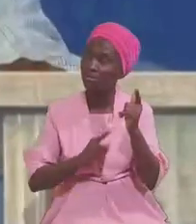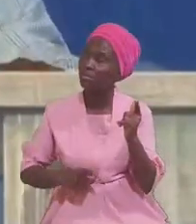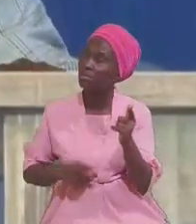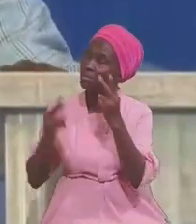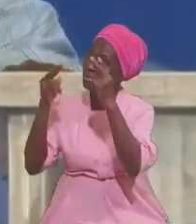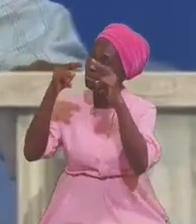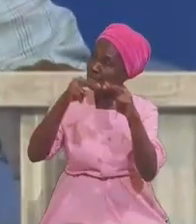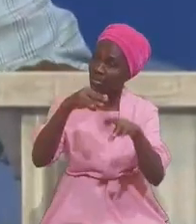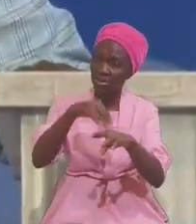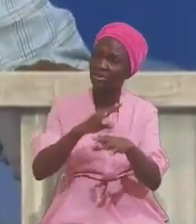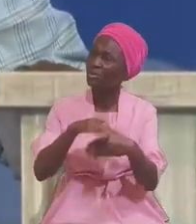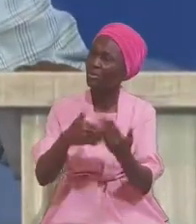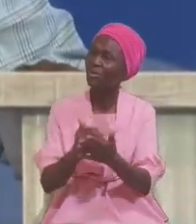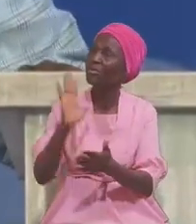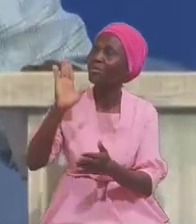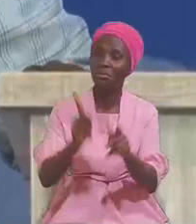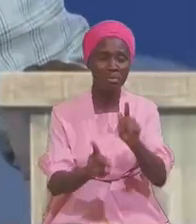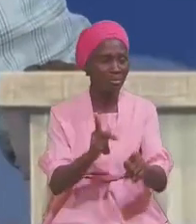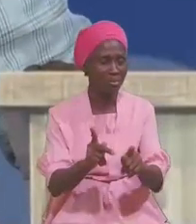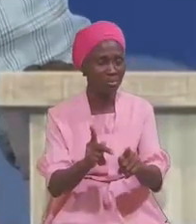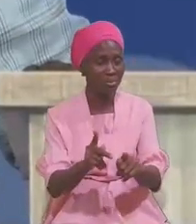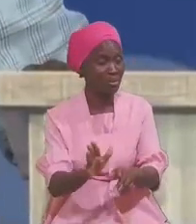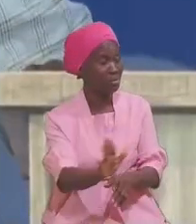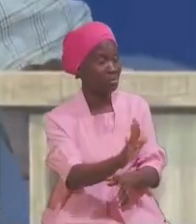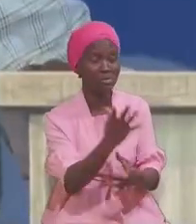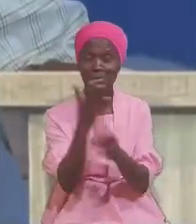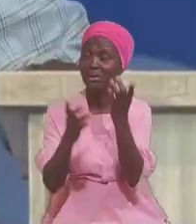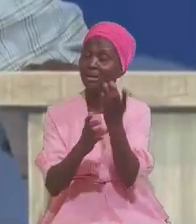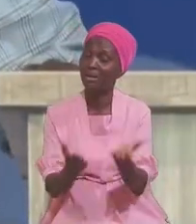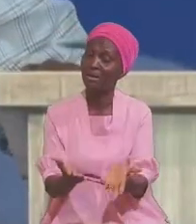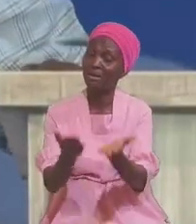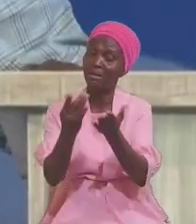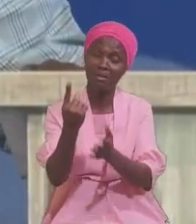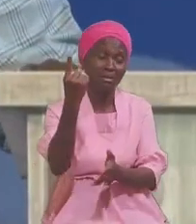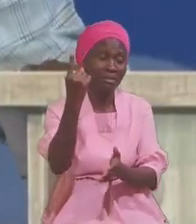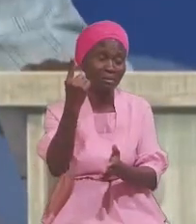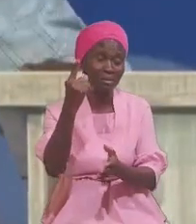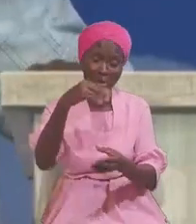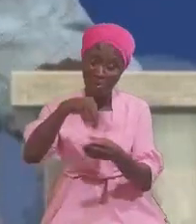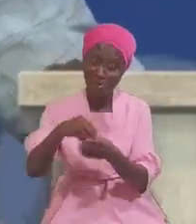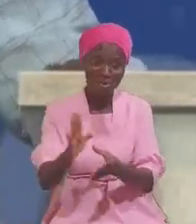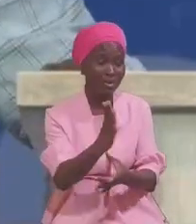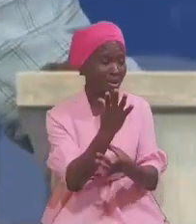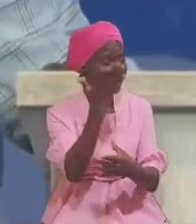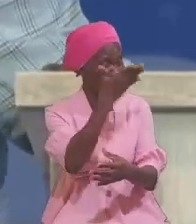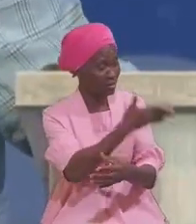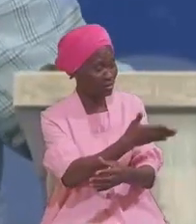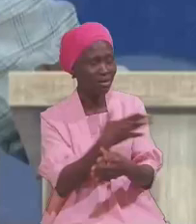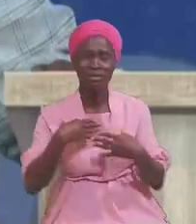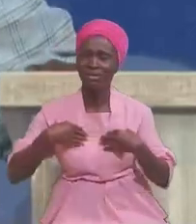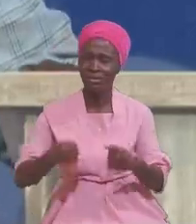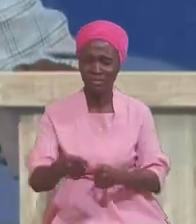peuple. Ses mains levées, les mains imposées là où il y a le mal, guéris-les au nom